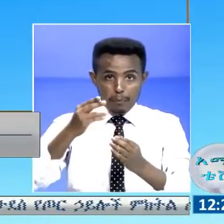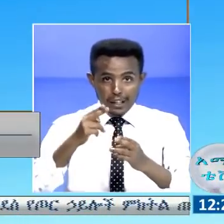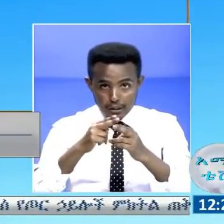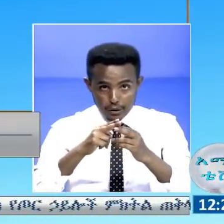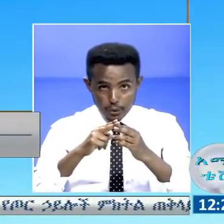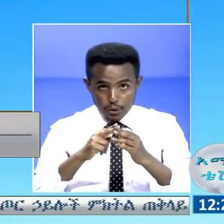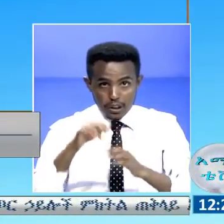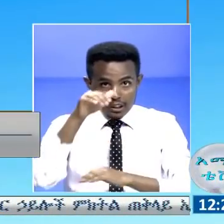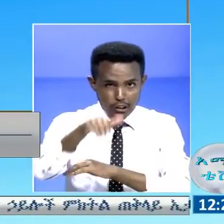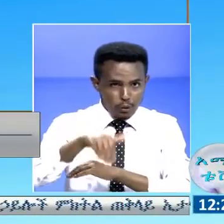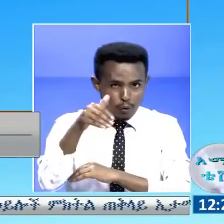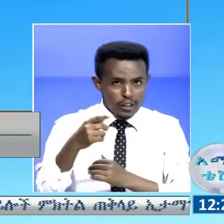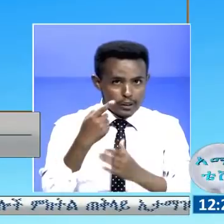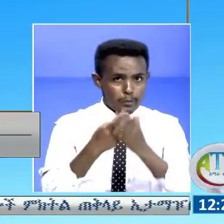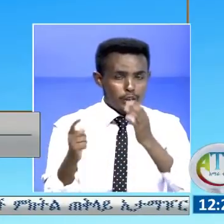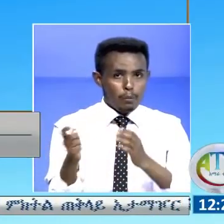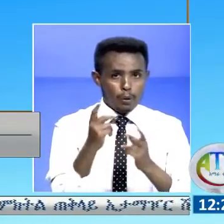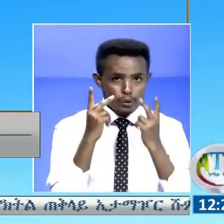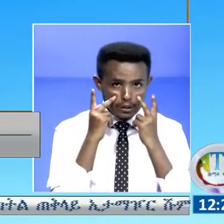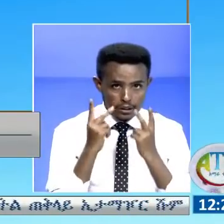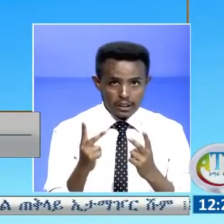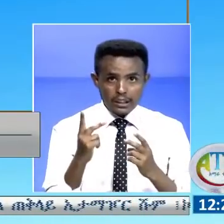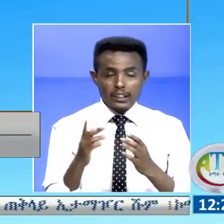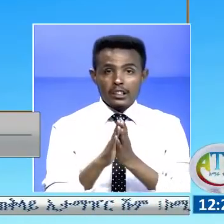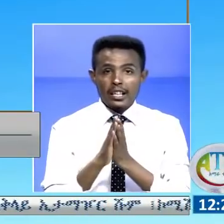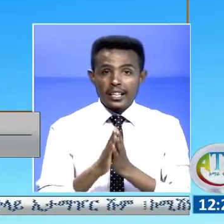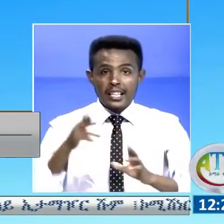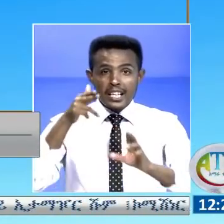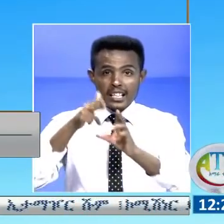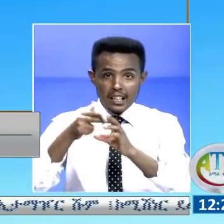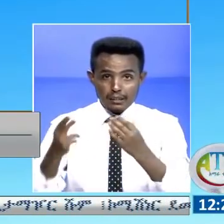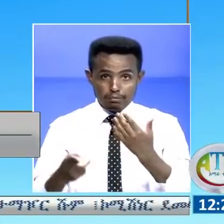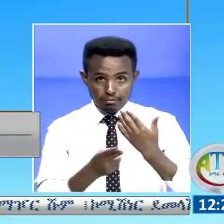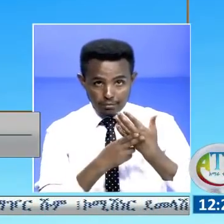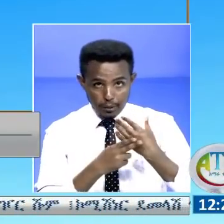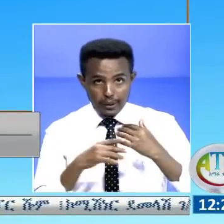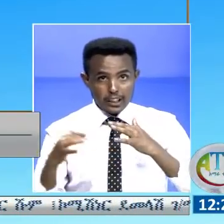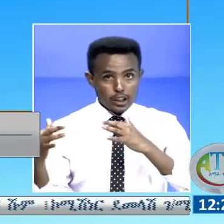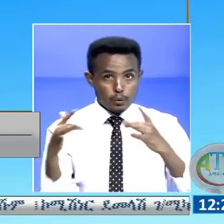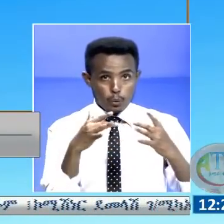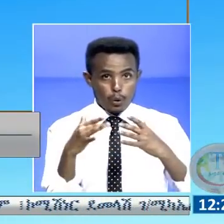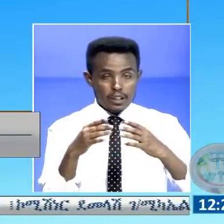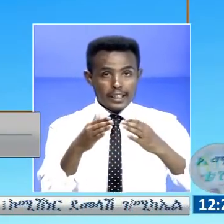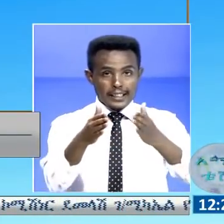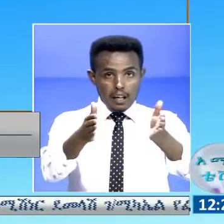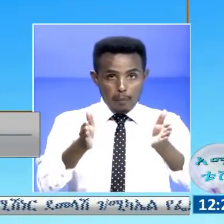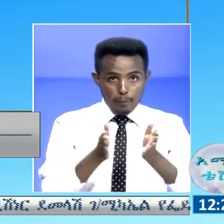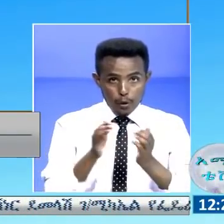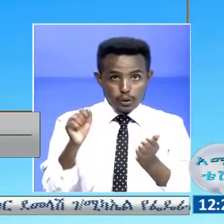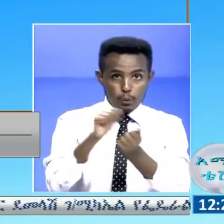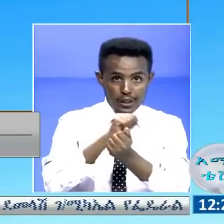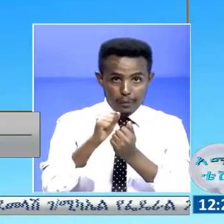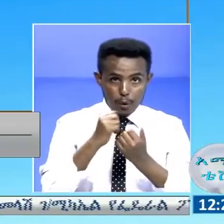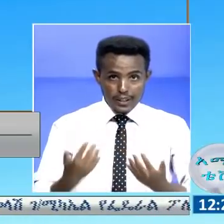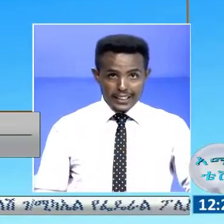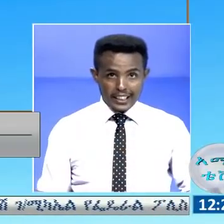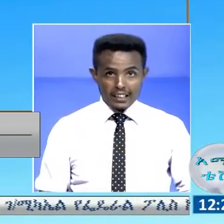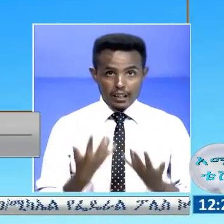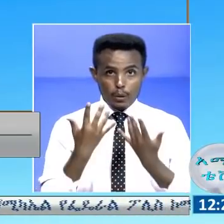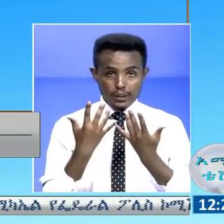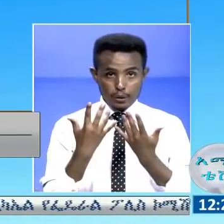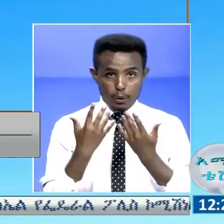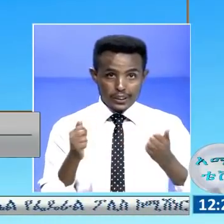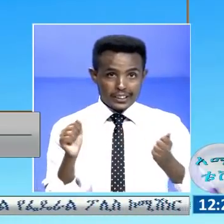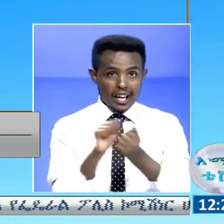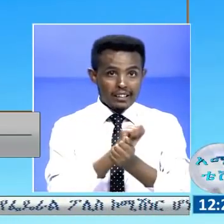የተቆፈረች መሬት ብቻ ሆኖ ነው የተመለከትኩት። የነዳጅ ዴፖዎች፣ የጦር መሳሪያ መካዝኖች፣ የጦር ካምፖች ወድመው